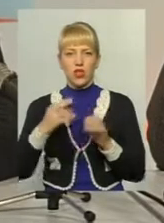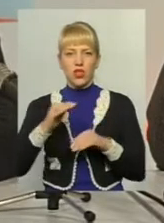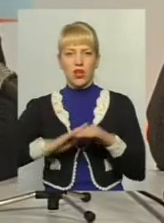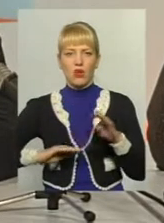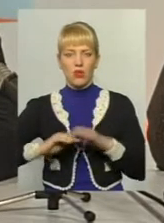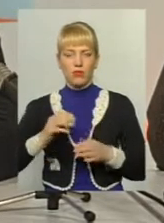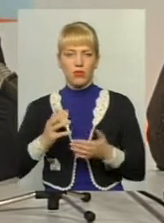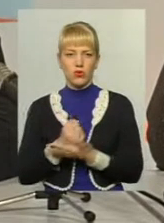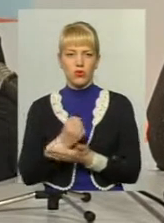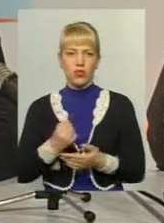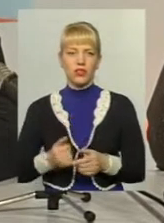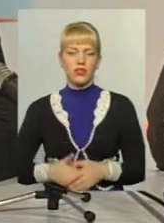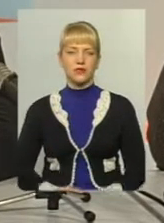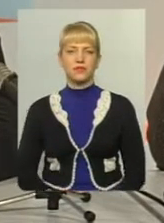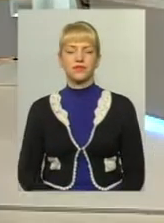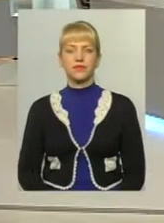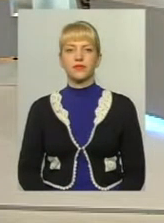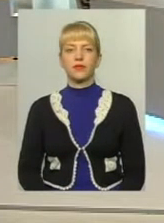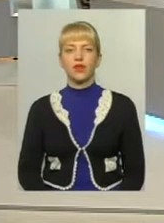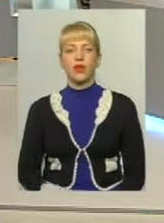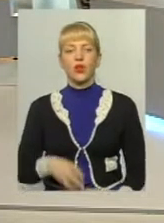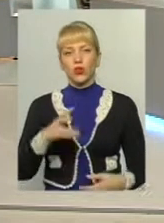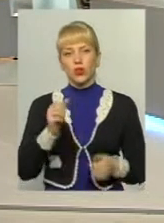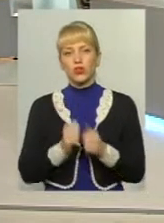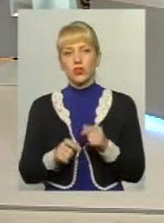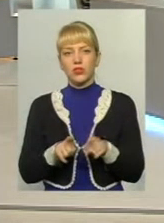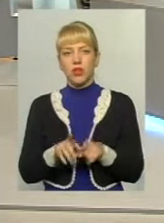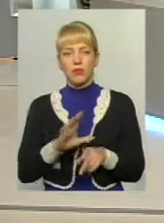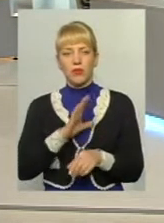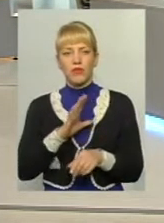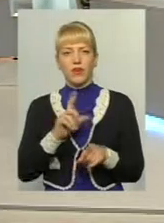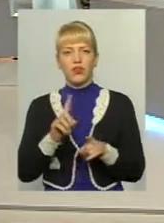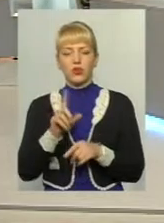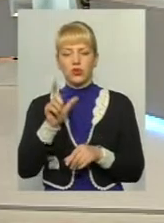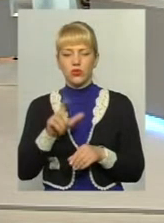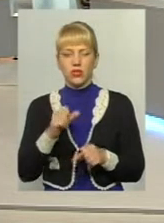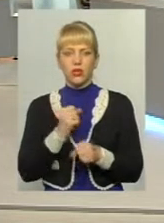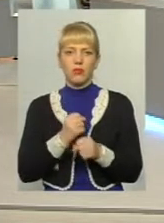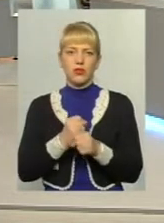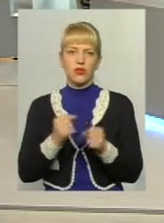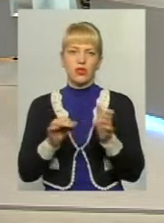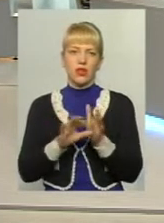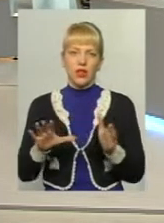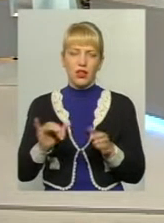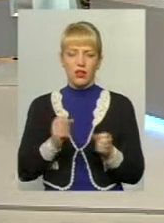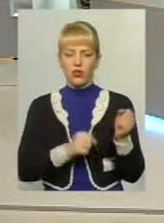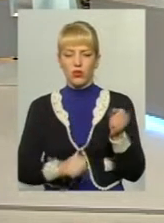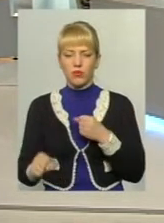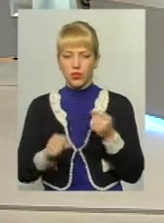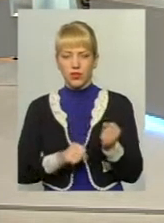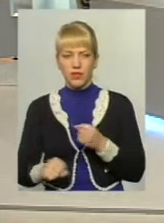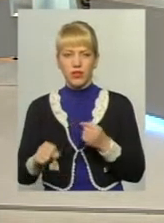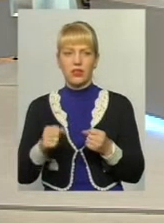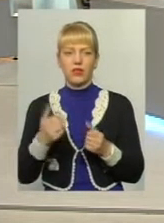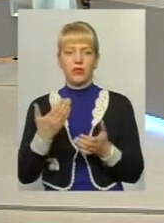правління. Я думаю, так і всі обговорюють. Якщо це основне місце роботи, треба платити